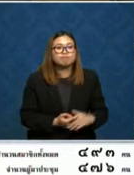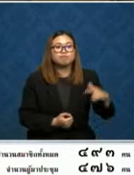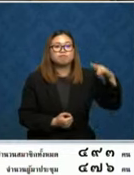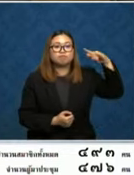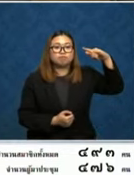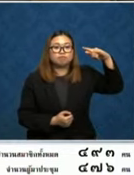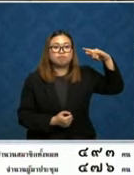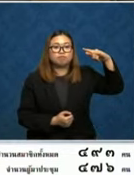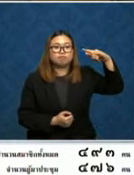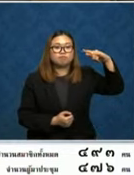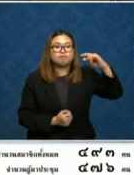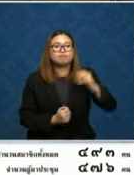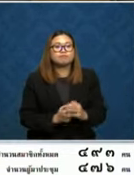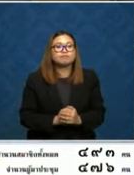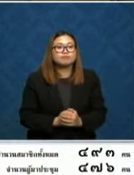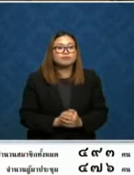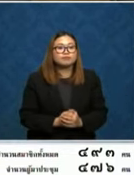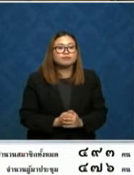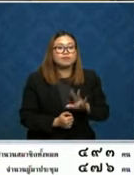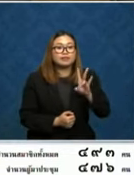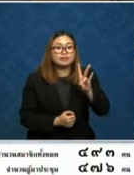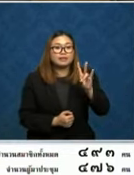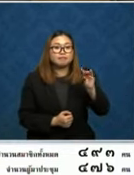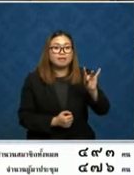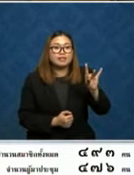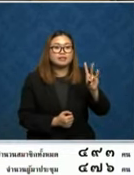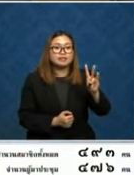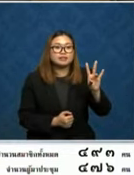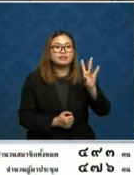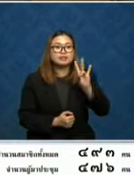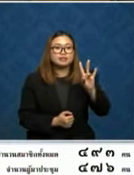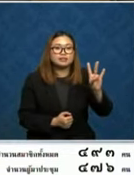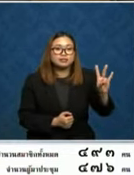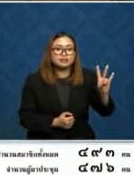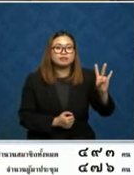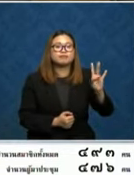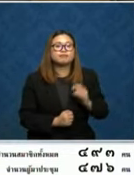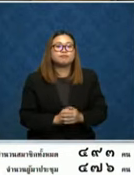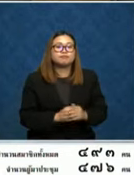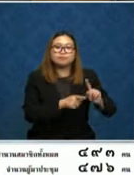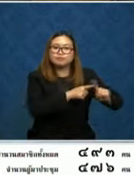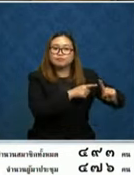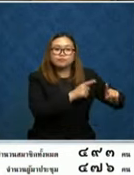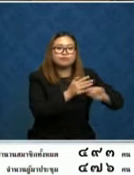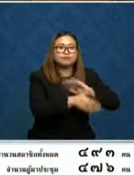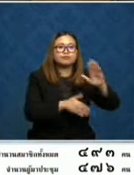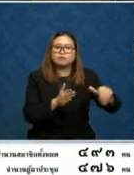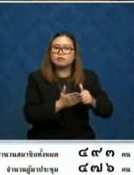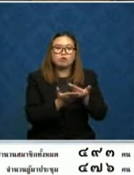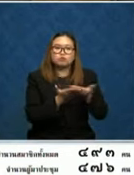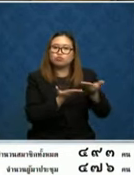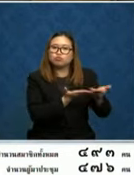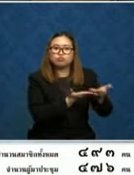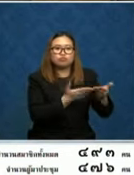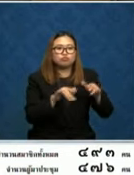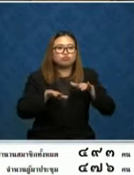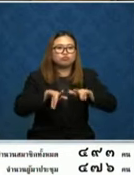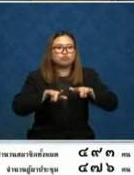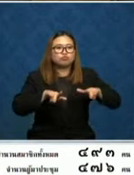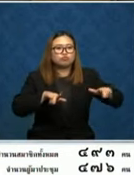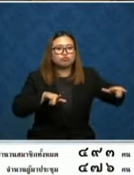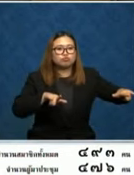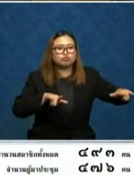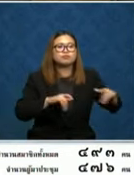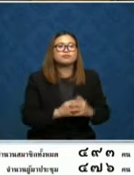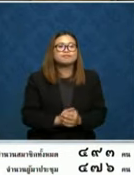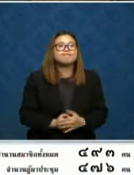ครับไม่ว่าจะเป็น787 777 Dreamliner หรืออะไรต่างๆนี่นะครับซึ่งท่านประธานก็คงจะเห็นผม